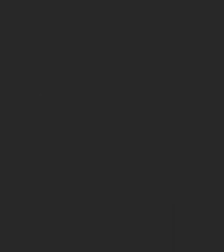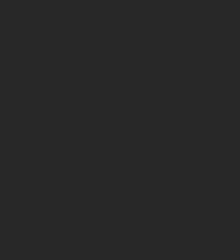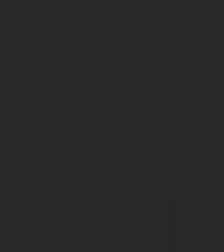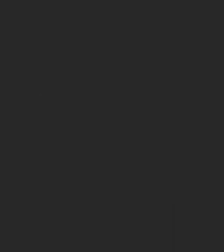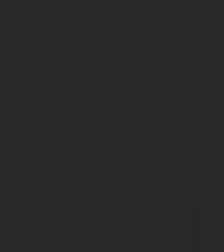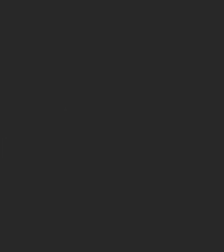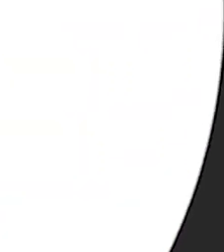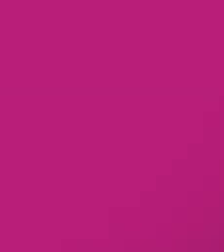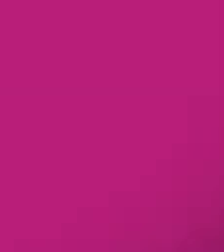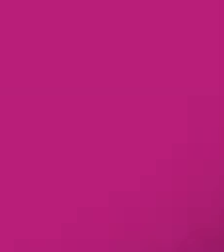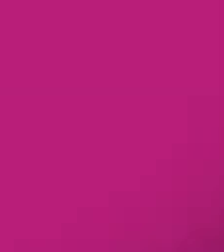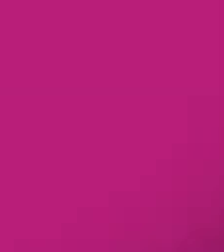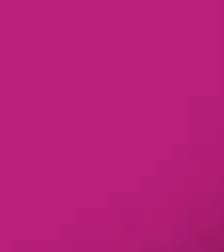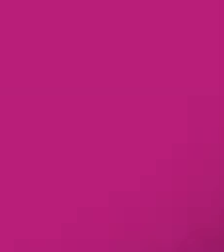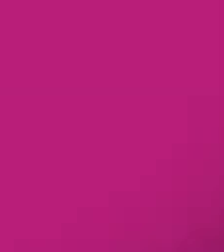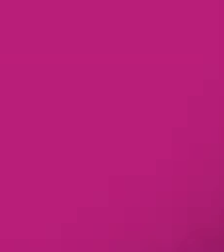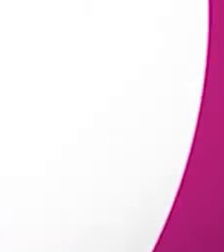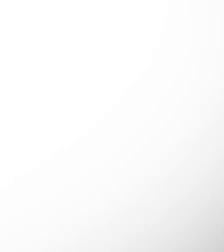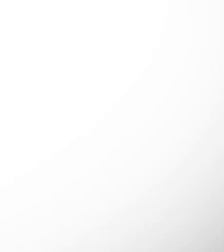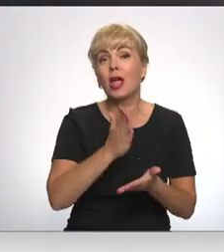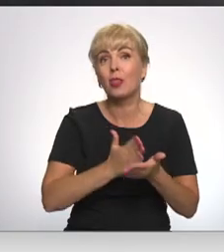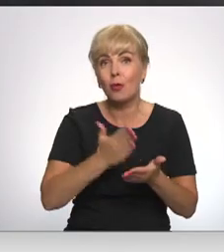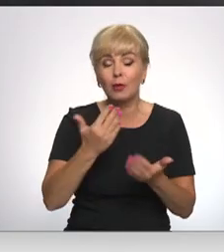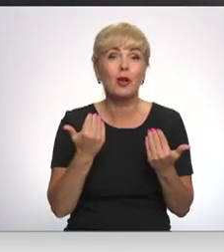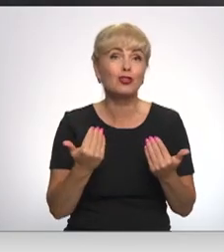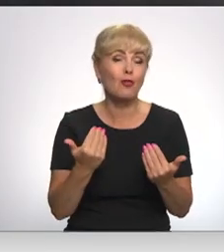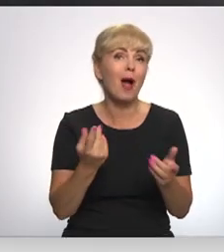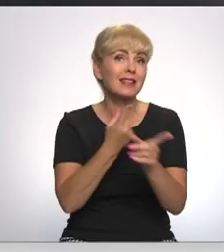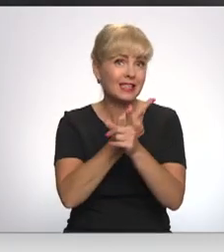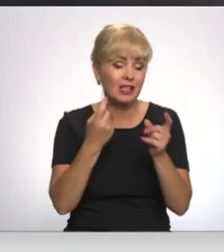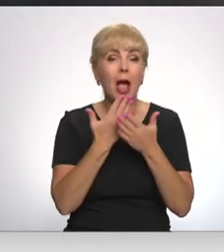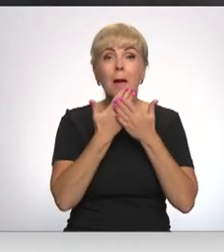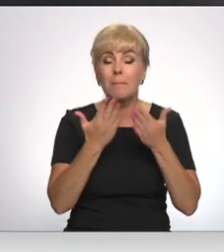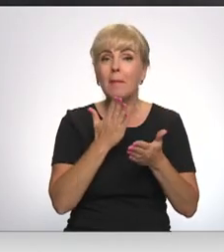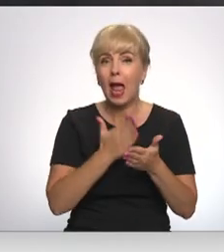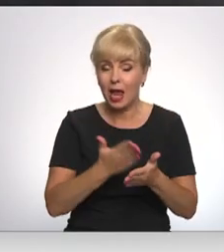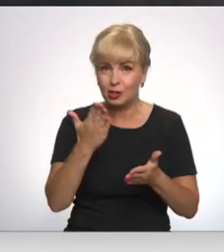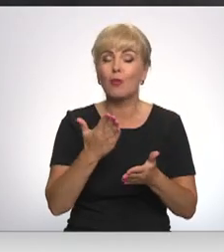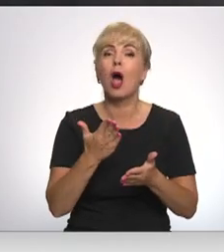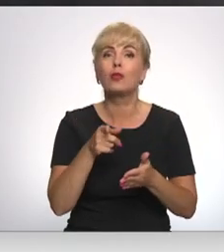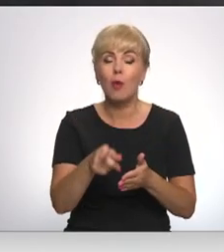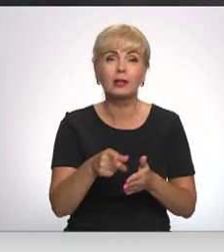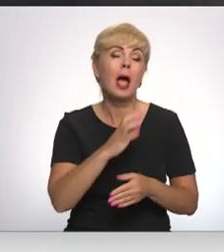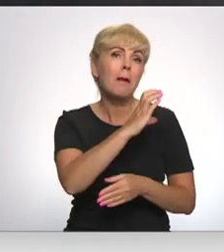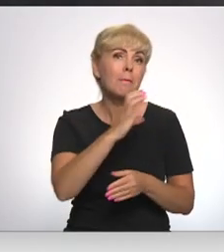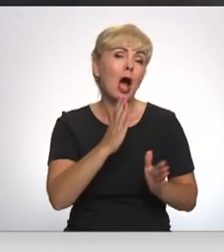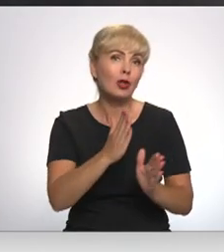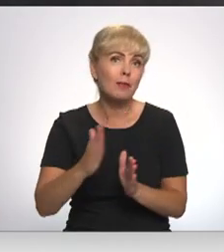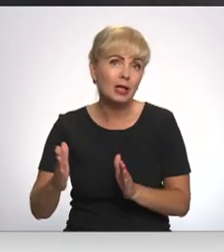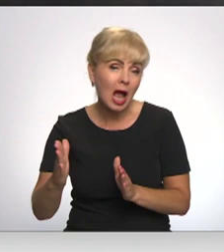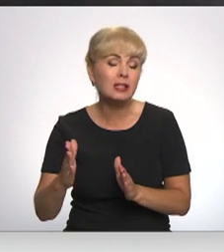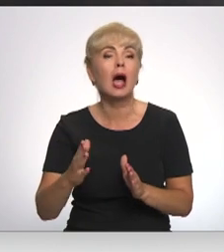Re, viss ēters ir te! Beidzot, tas ir noticis. Padomju režīmu un armijas spēku